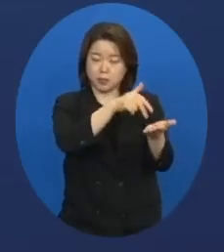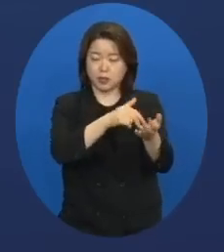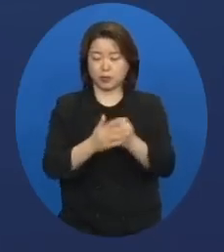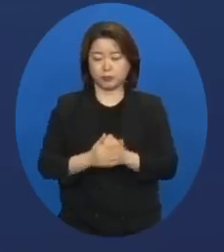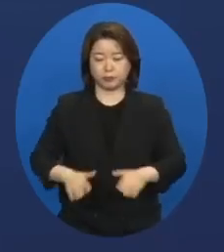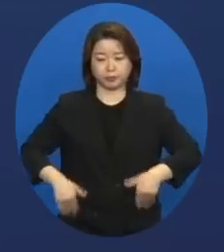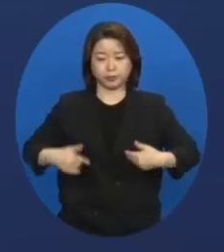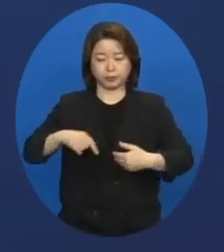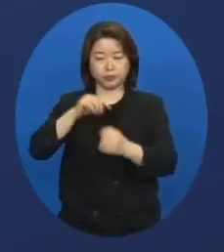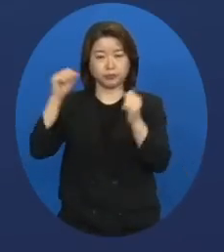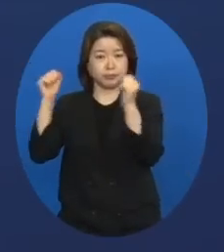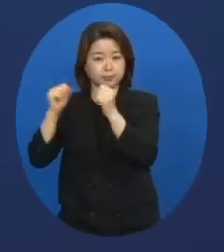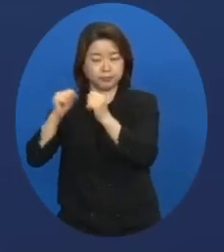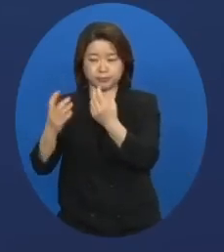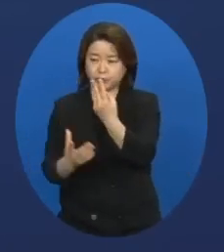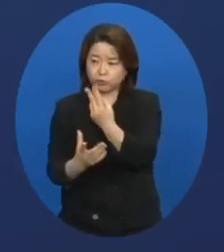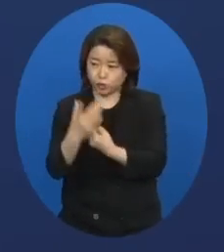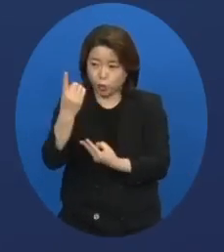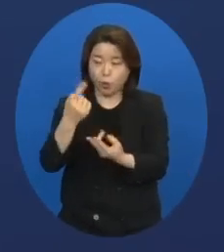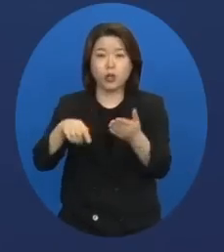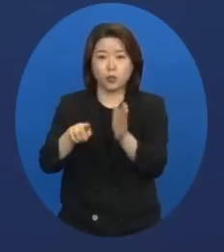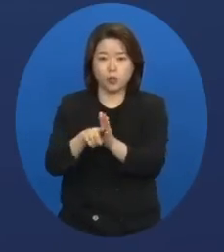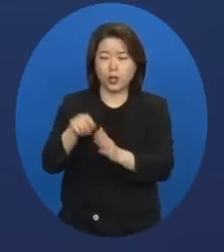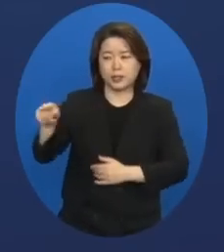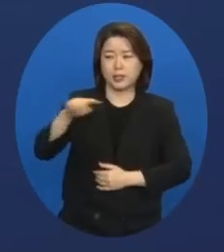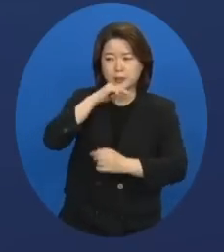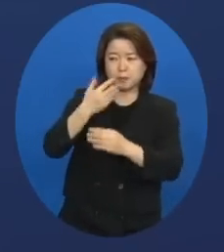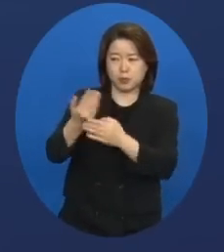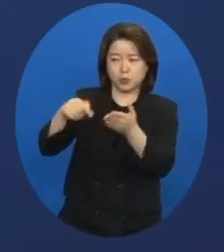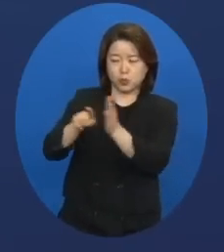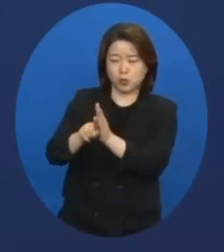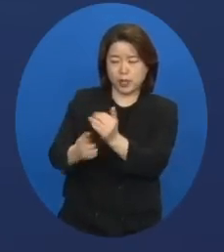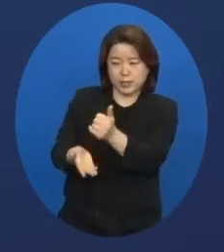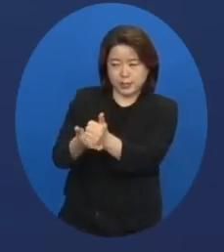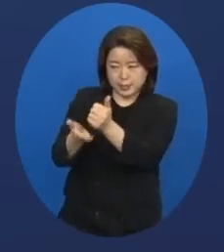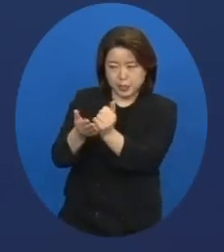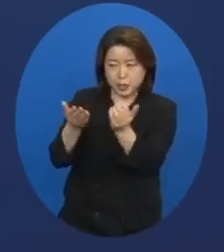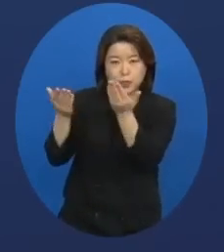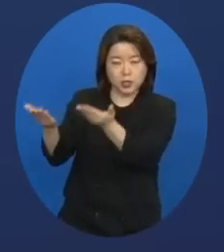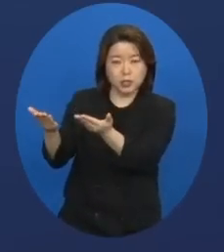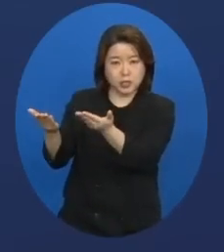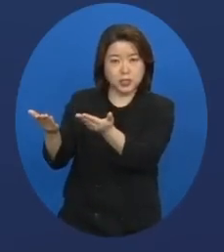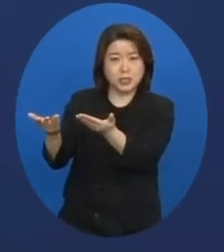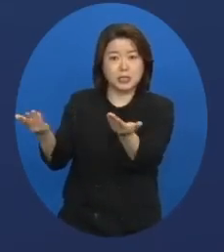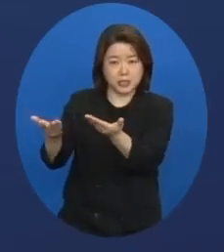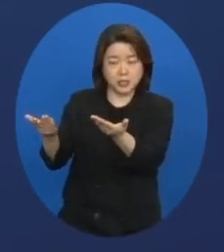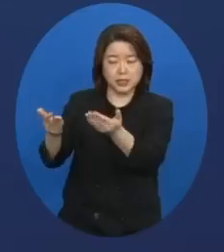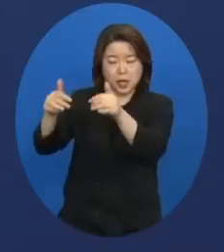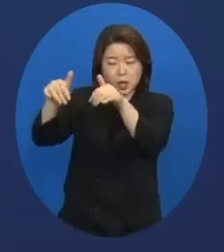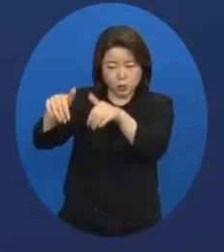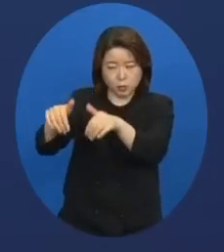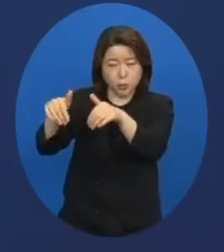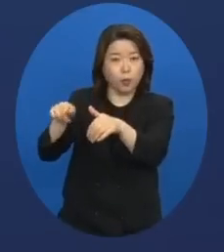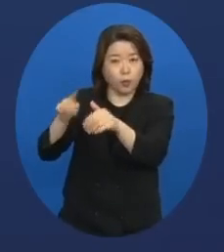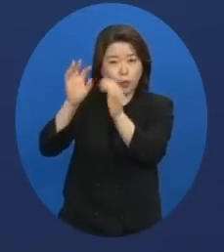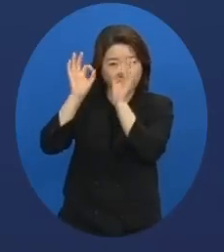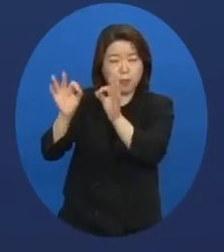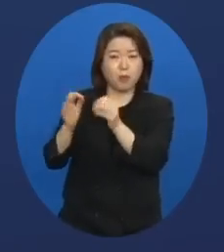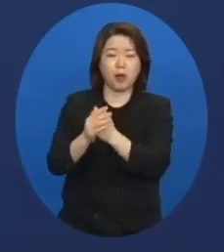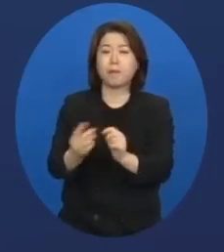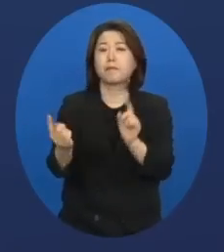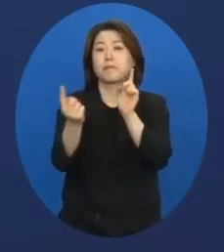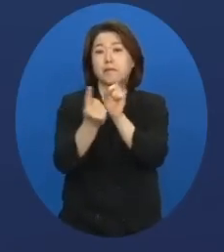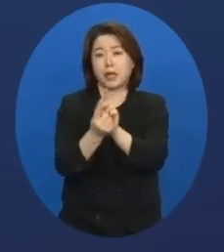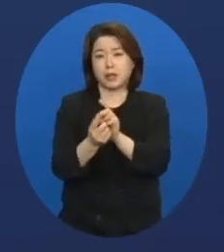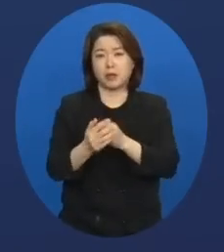남과 북의 통일을 위해서 북을 위해서 섬기는 사역자들, 그 귀한 종들